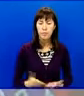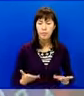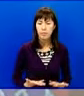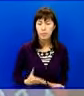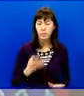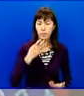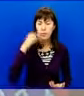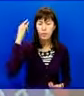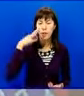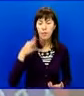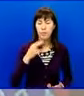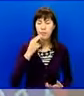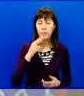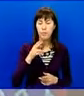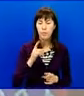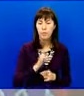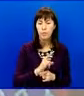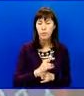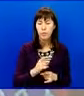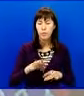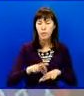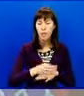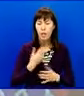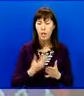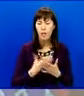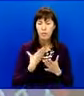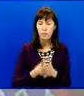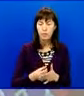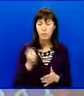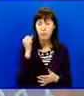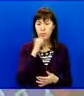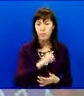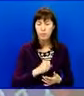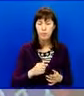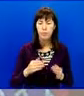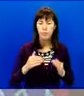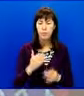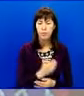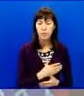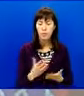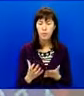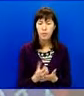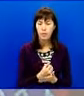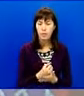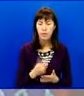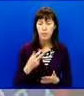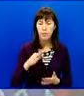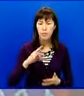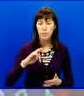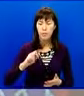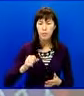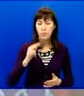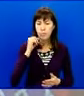Жительница Южного Казахстана шантажировала супруга, инсценировав свое похищение. Дама хотела получить с благоверного 3 миллиона,